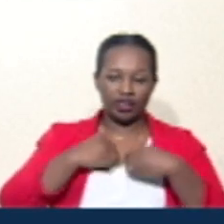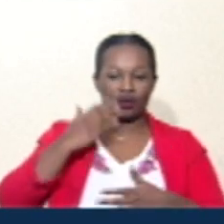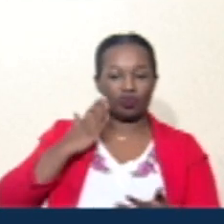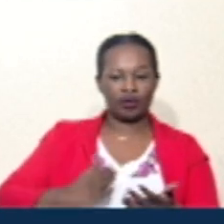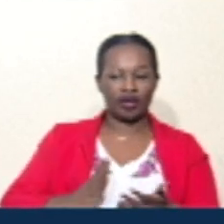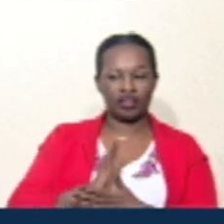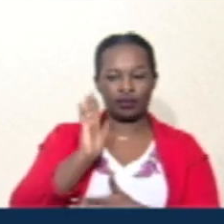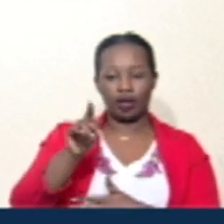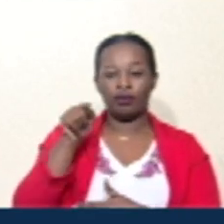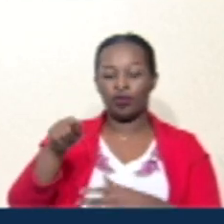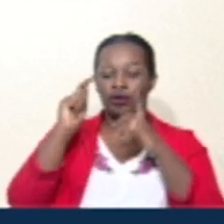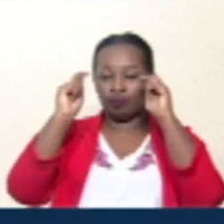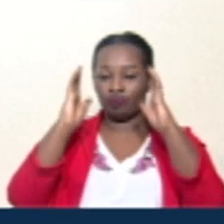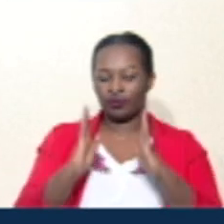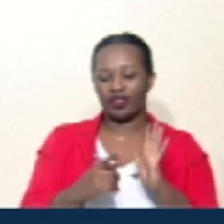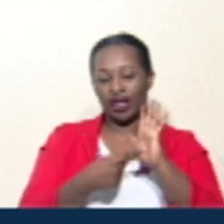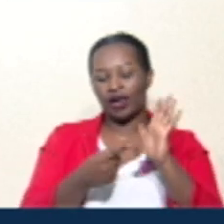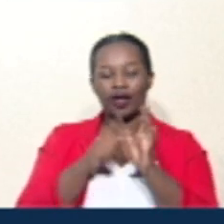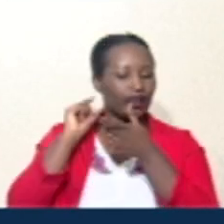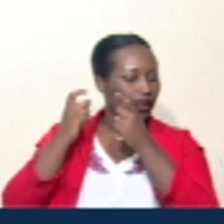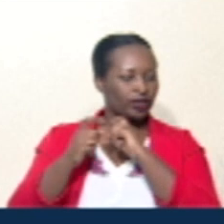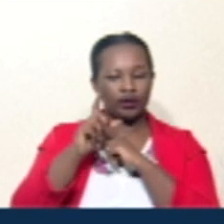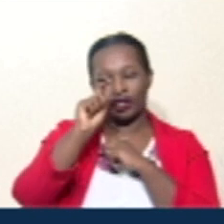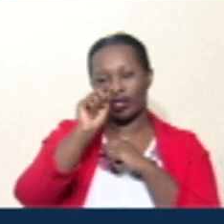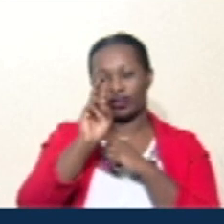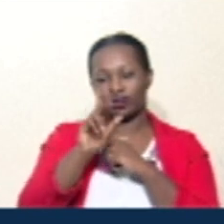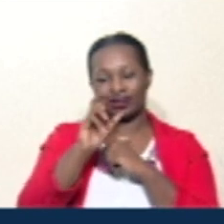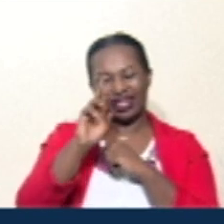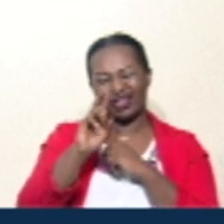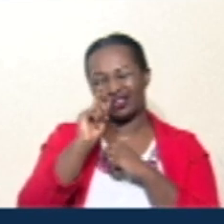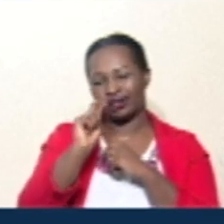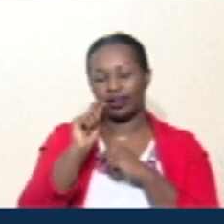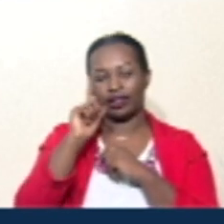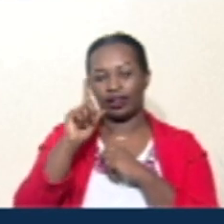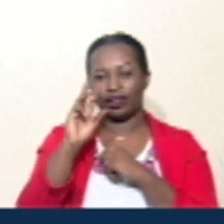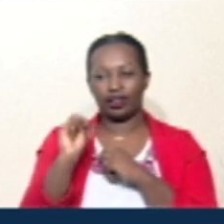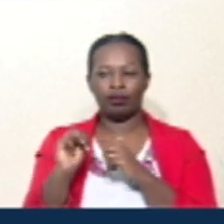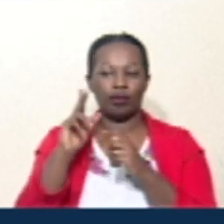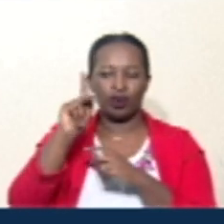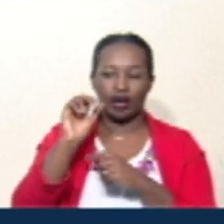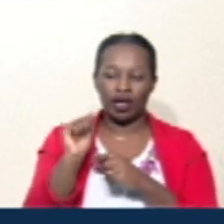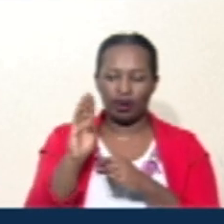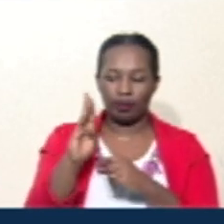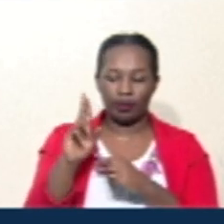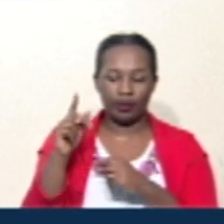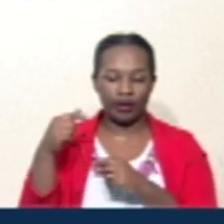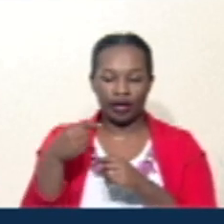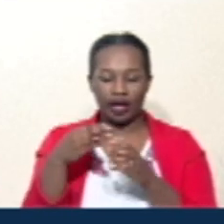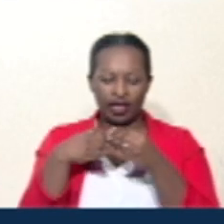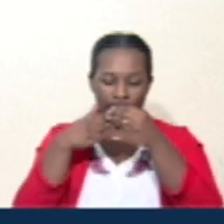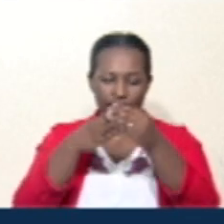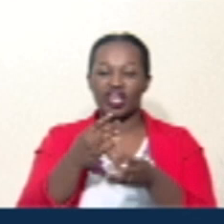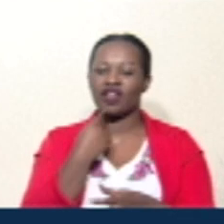uwo mutangabuhamya nawe yagaragaje ko radio ya RTLM Kabuga Felicien yarabereye umuyobozi yavugaga kenshi ko umututsi ari umwanzi